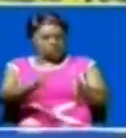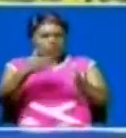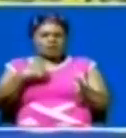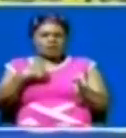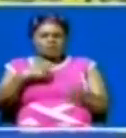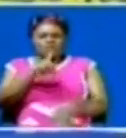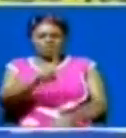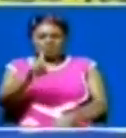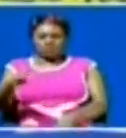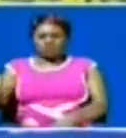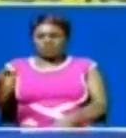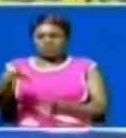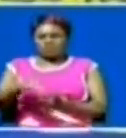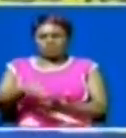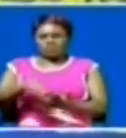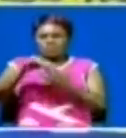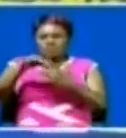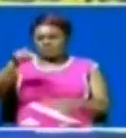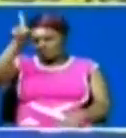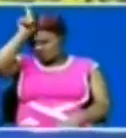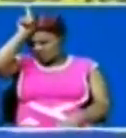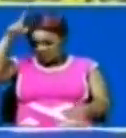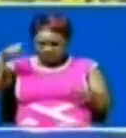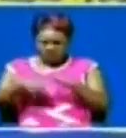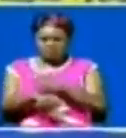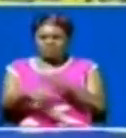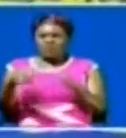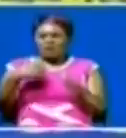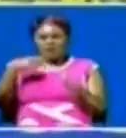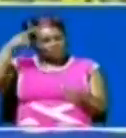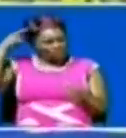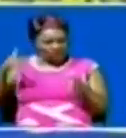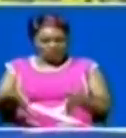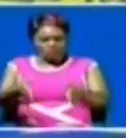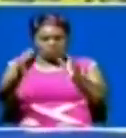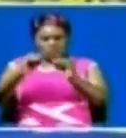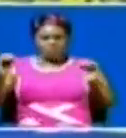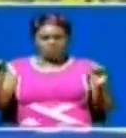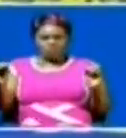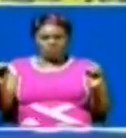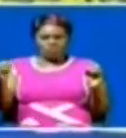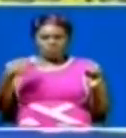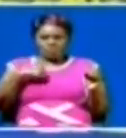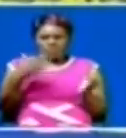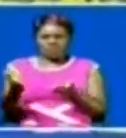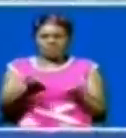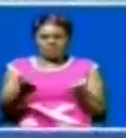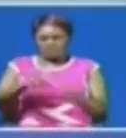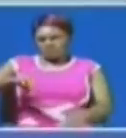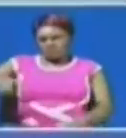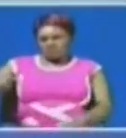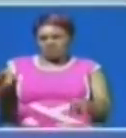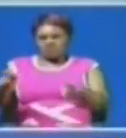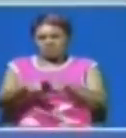kila pahali, hasa kwa huko kijijini pale haikukuwa na lami hata kidogo. So niliwafanyia watu wa town,